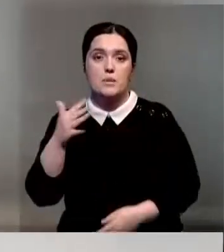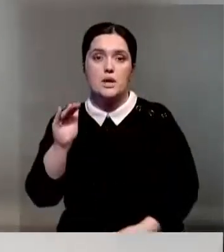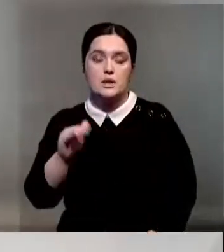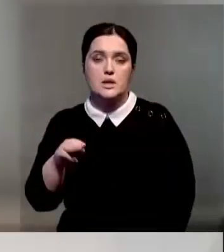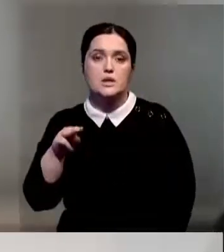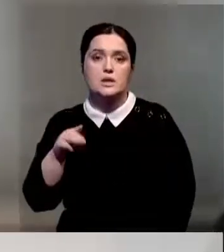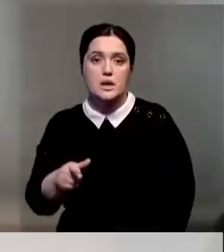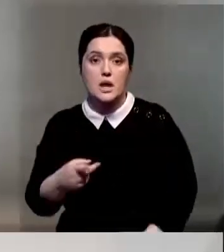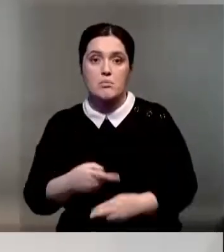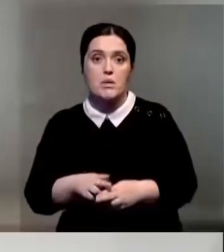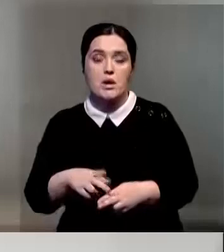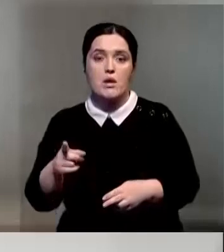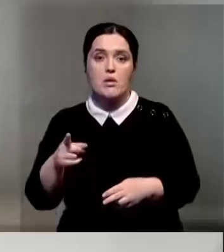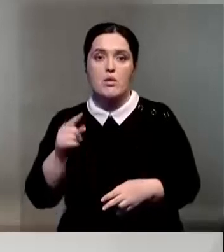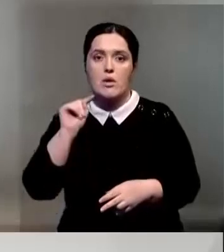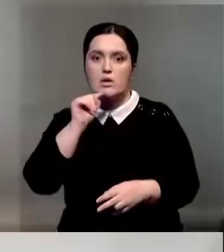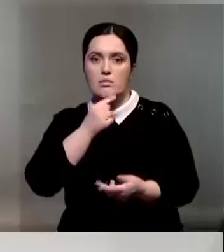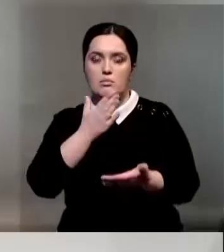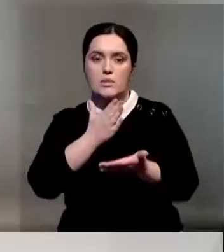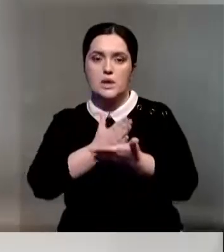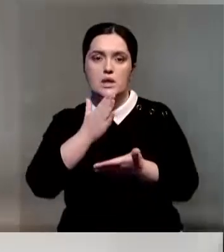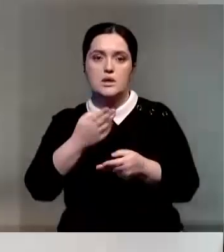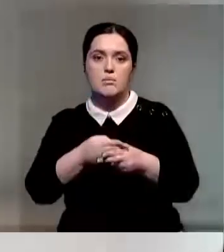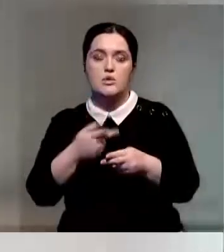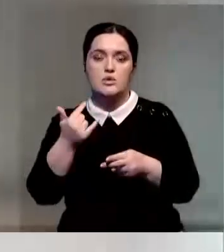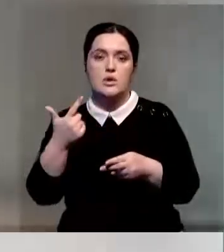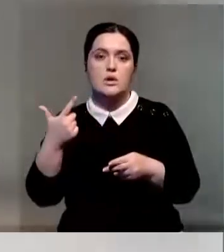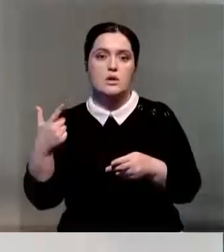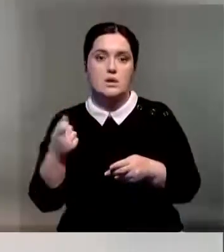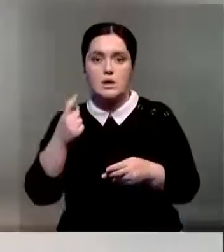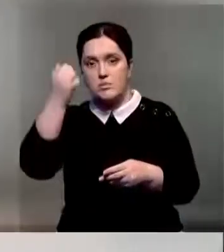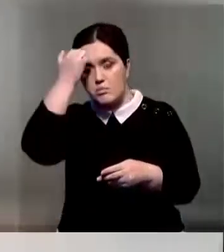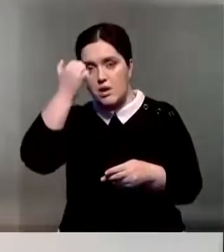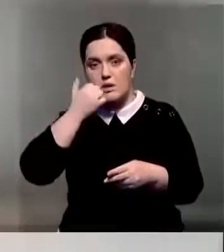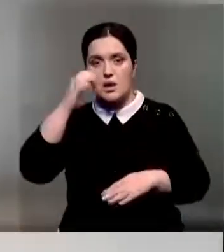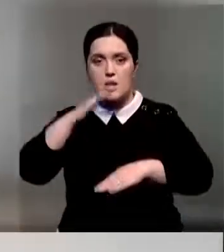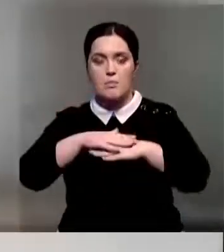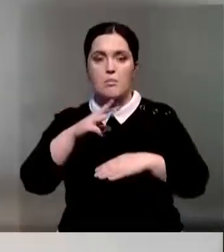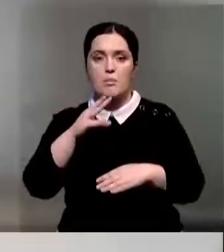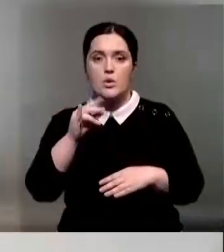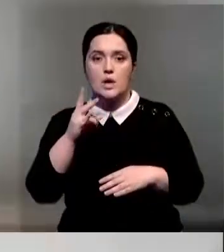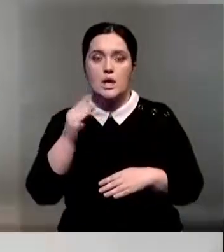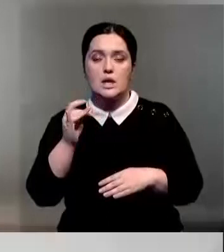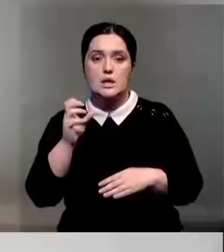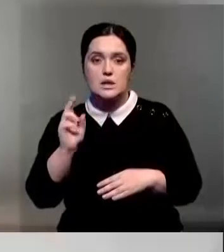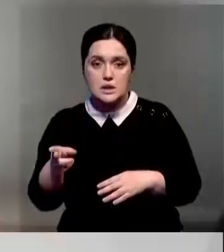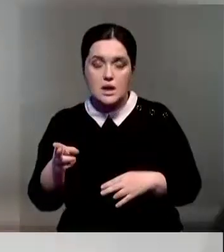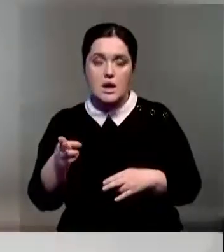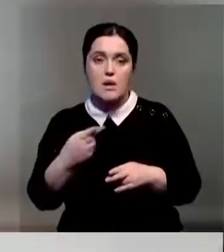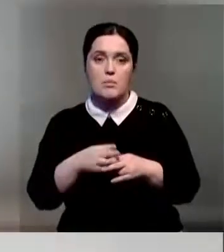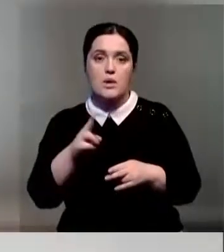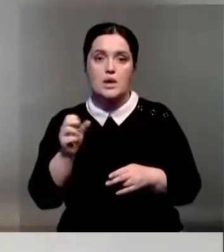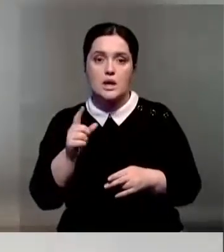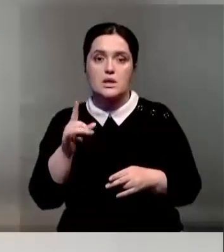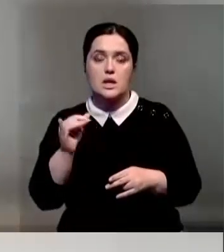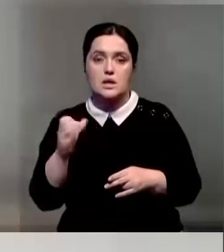тенге. Согласитесь, небольшая экономия. Сейчас подключили к газу. Благодарю акимат Мунайлинского района и акционерное общество «Кастранс